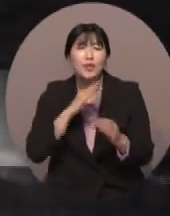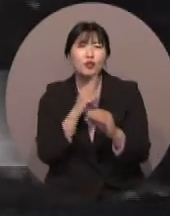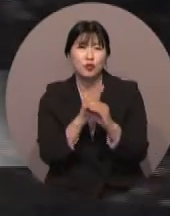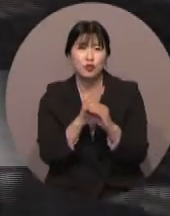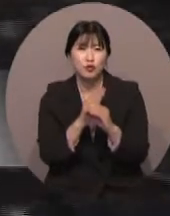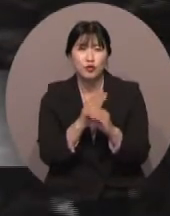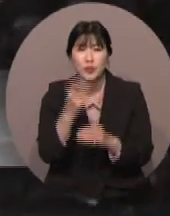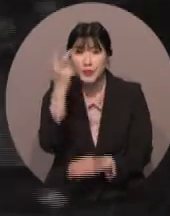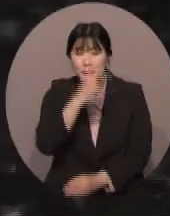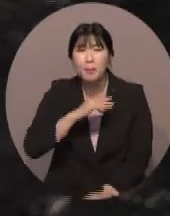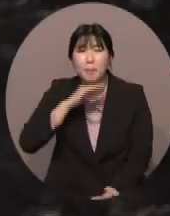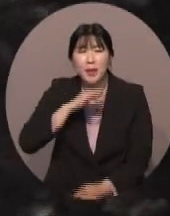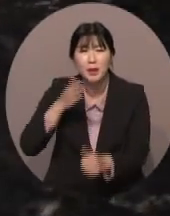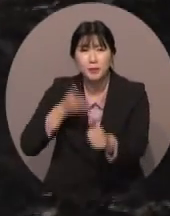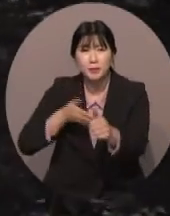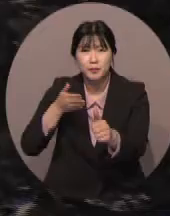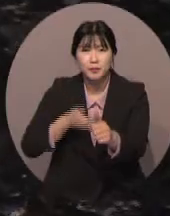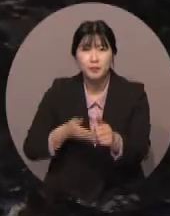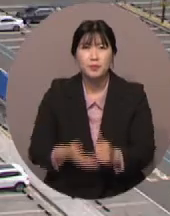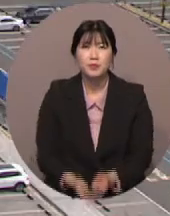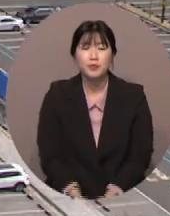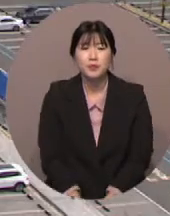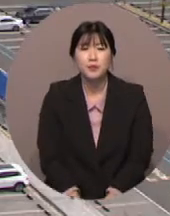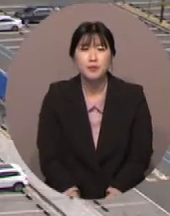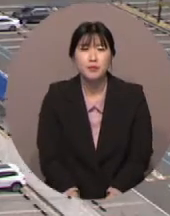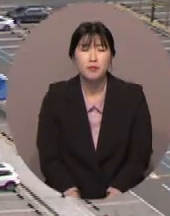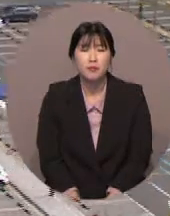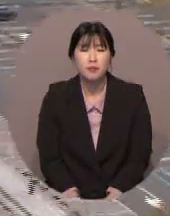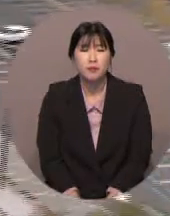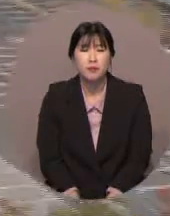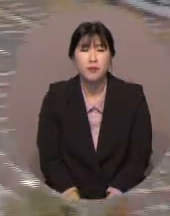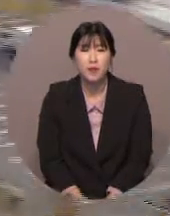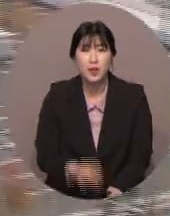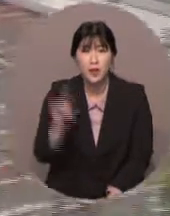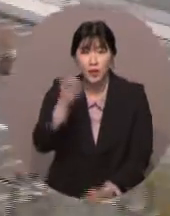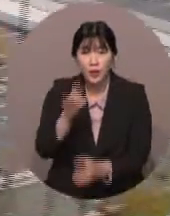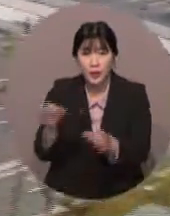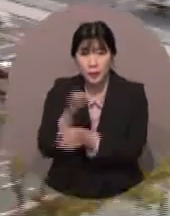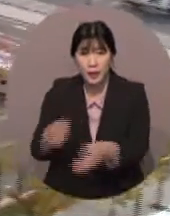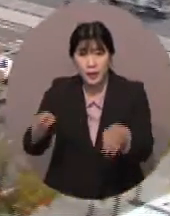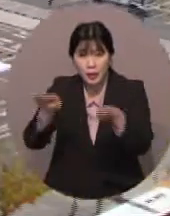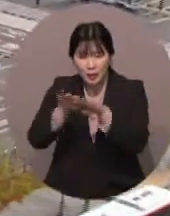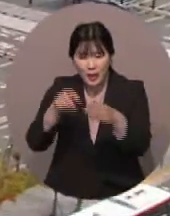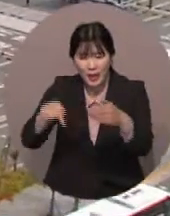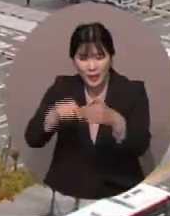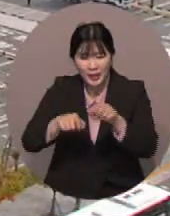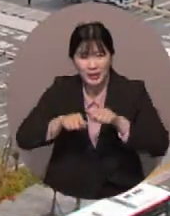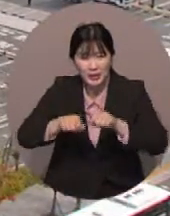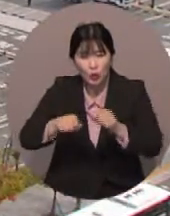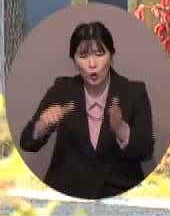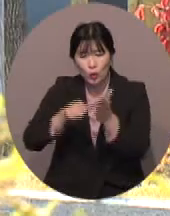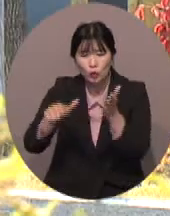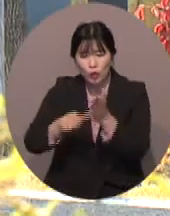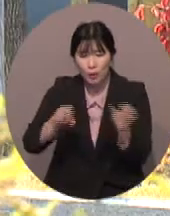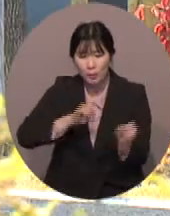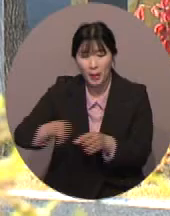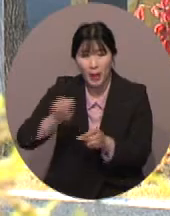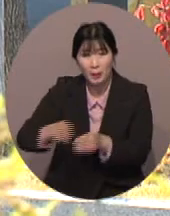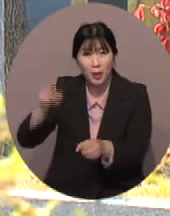수사의 속도를 내겠다고 밝혔습니다 한편 현대아울렛 측은 청소와 상품들을 꺼내기 위해